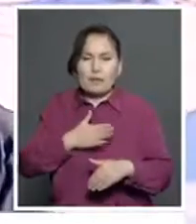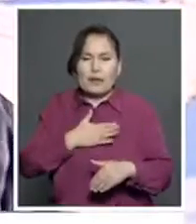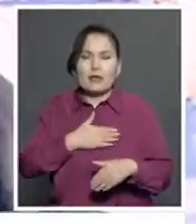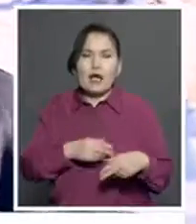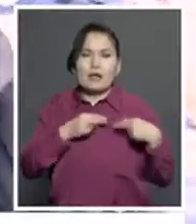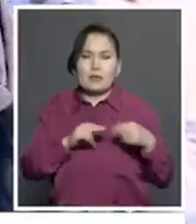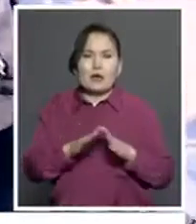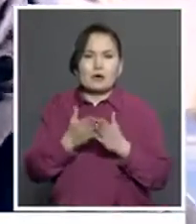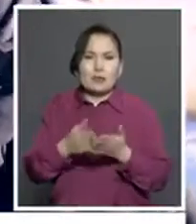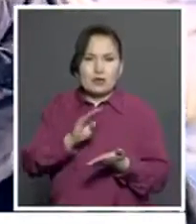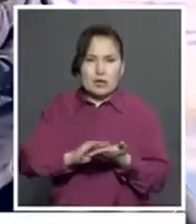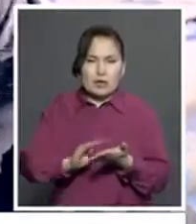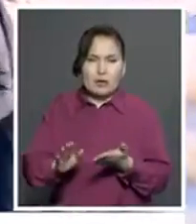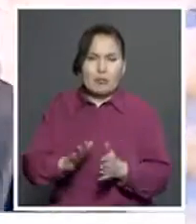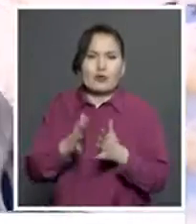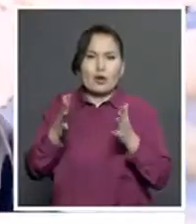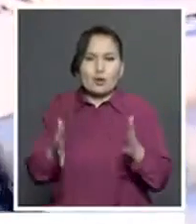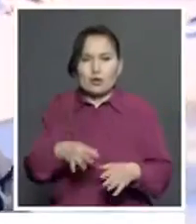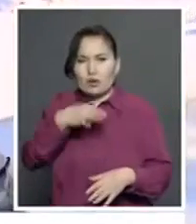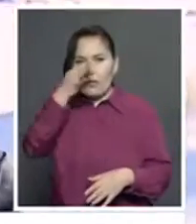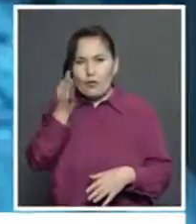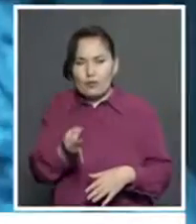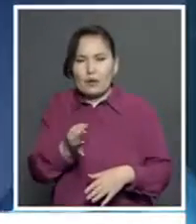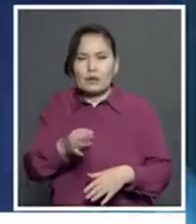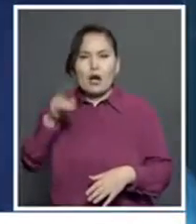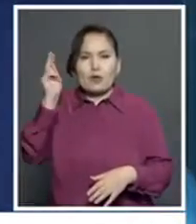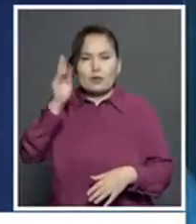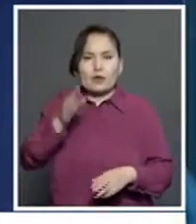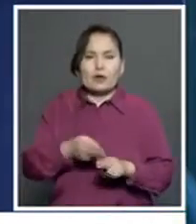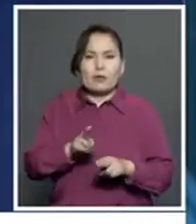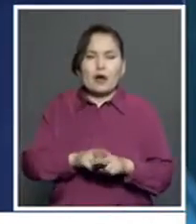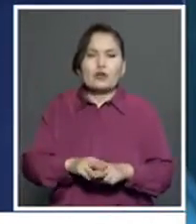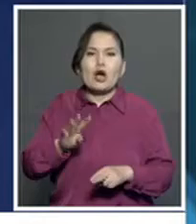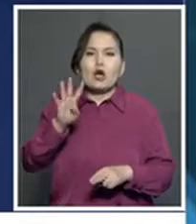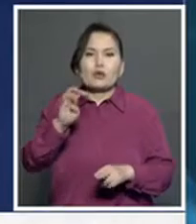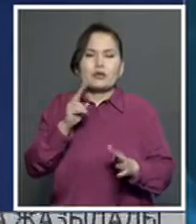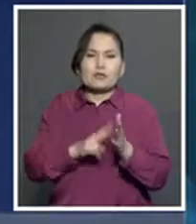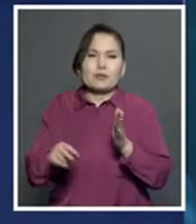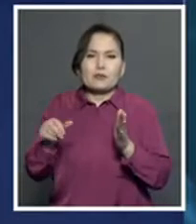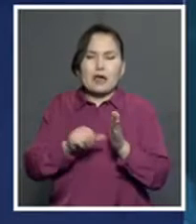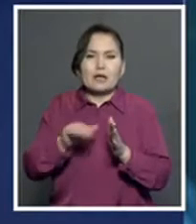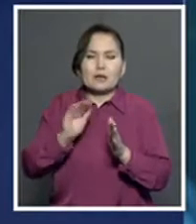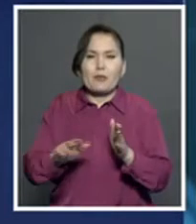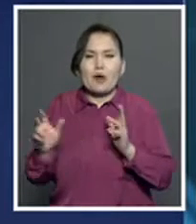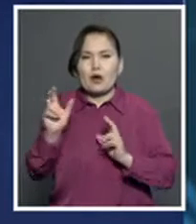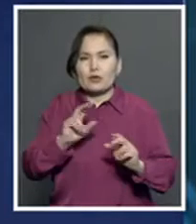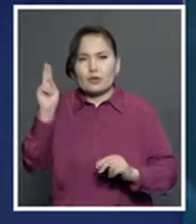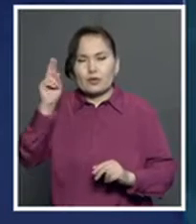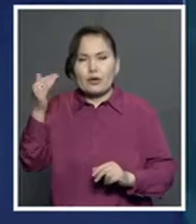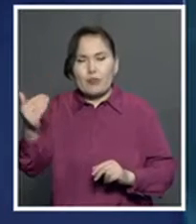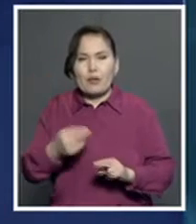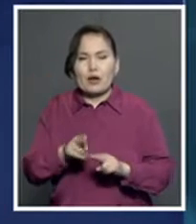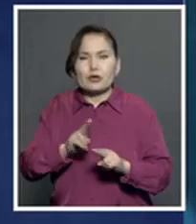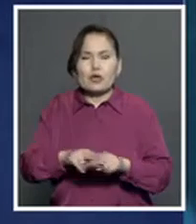Себебі бізге ол біз үшін үлкен тәжірибе, үлкен мүмкіндік. Елімізде 476 мың студент білім алып жатқан 796 колледж